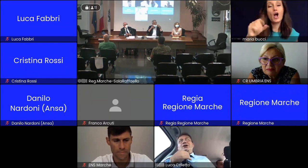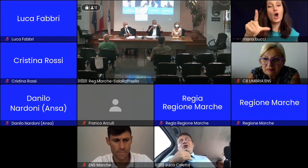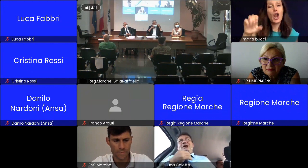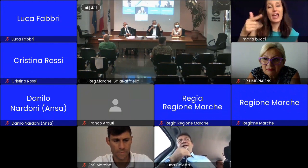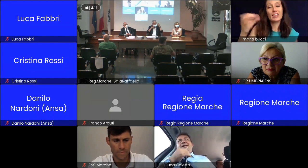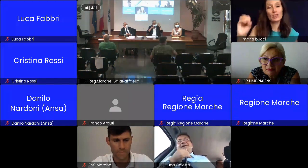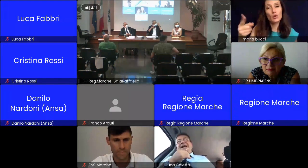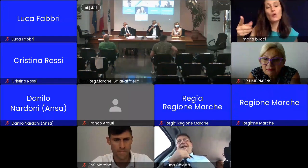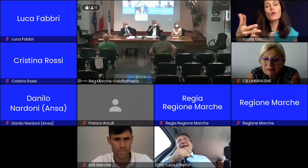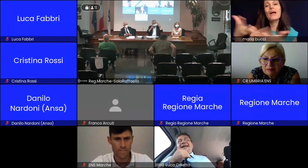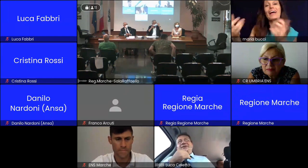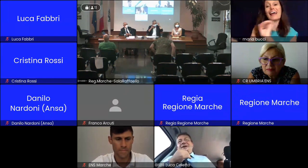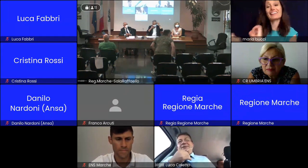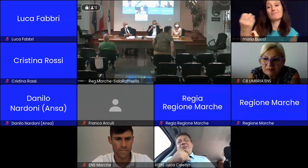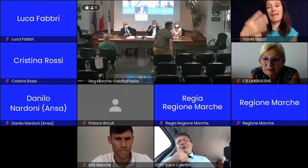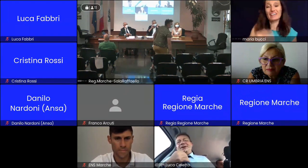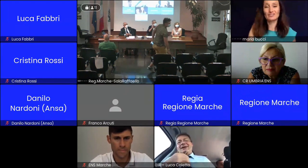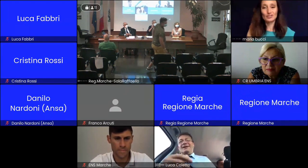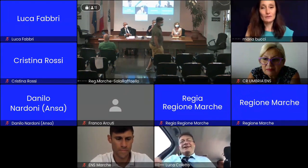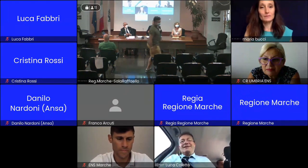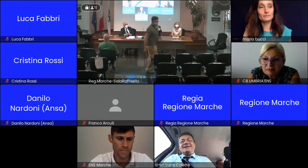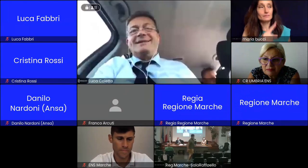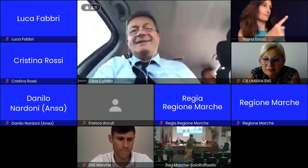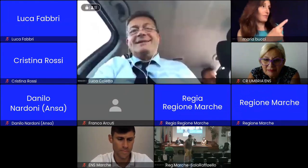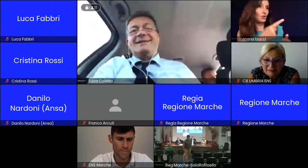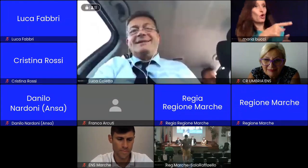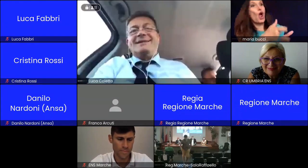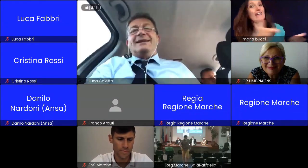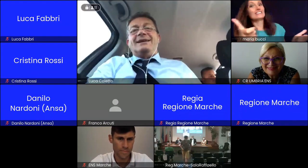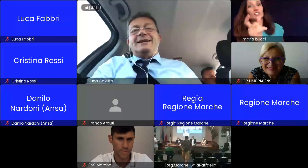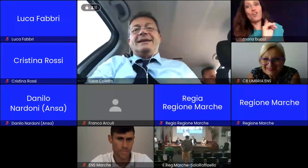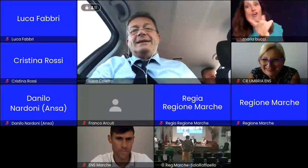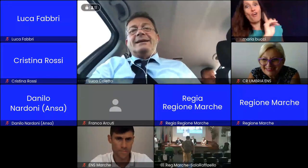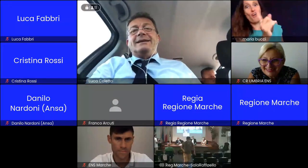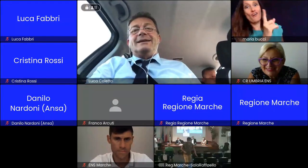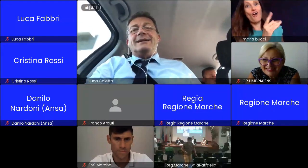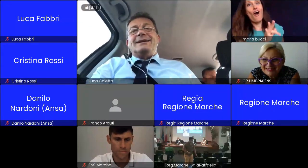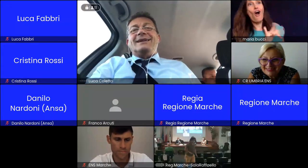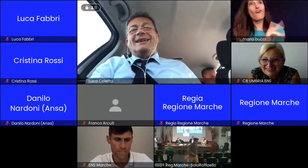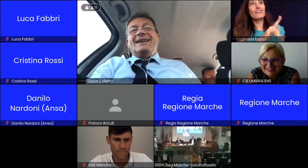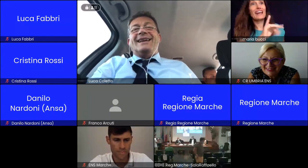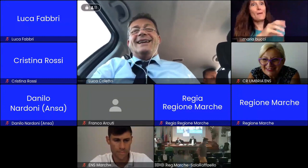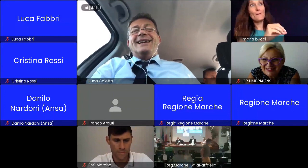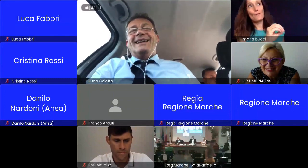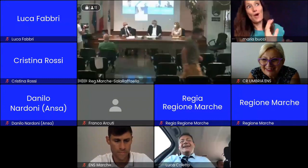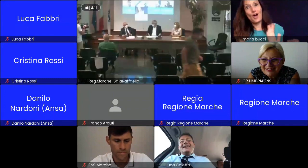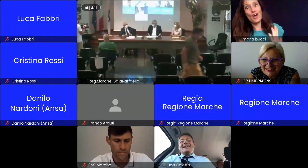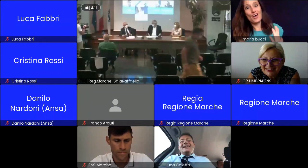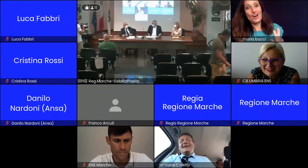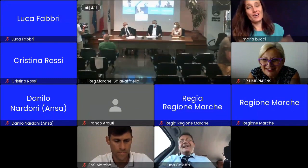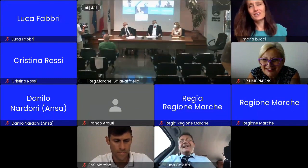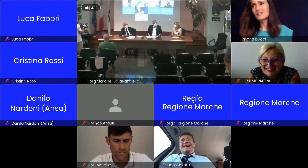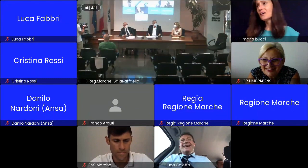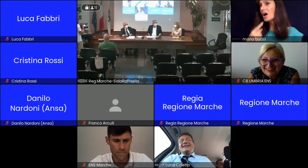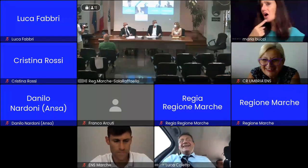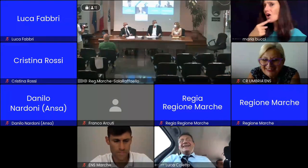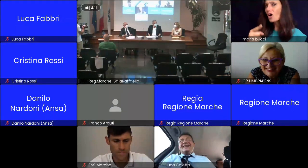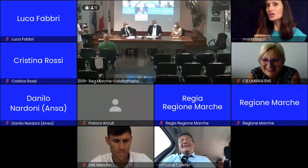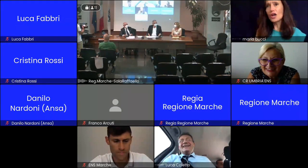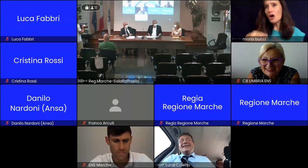naturalmente a tutti voi. Non esagerare, Filippo. No, no, io lo dico con sincerità, lo sai che io quando dico una